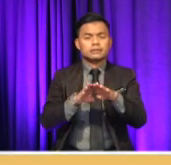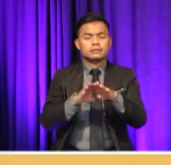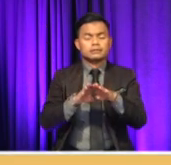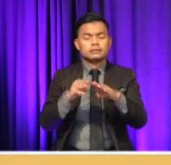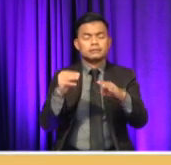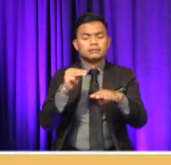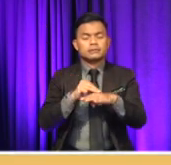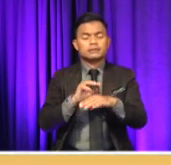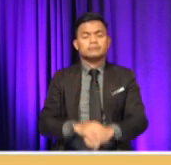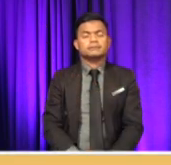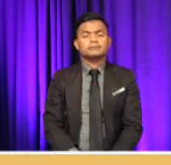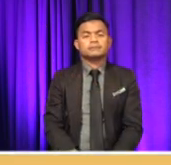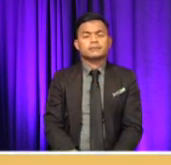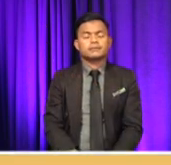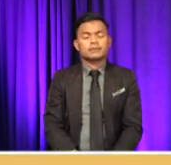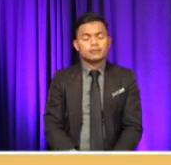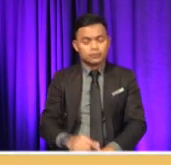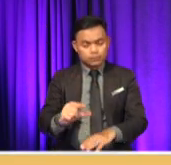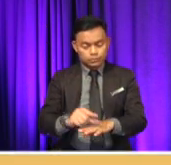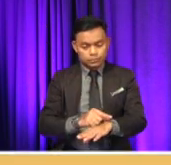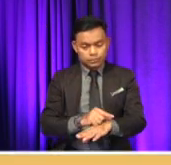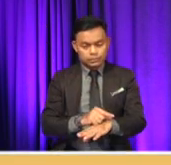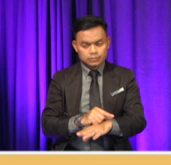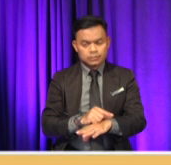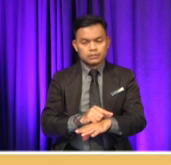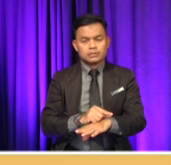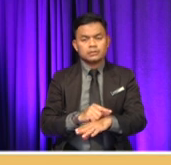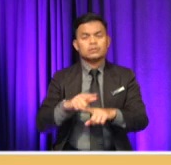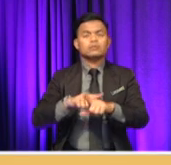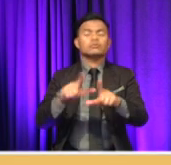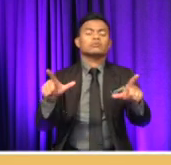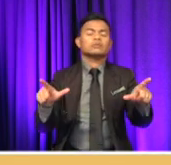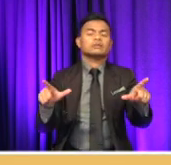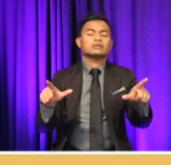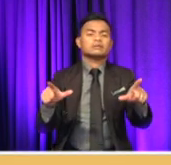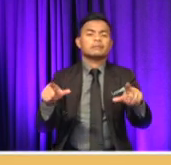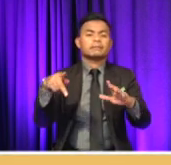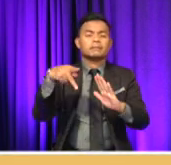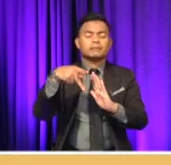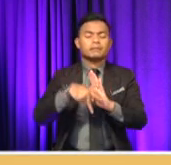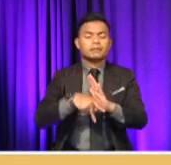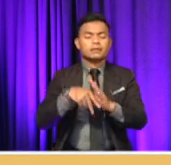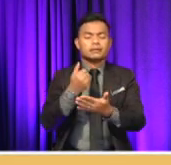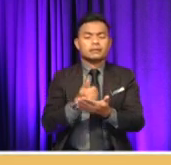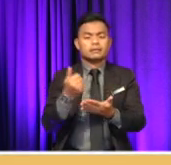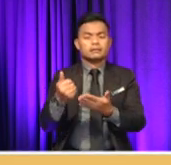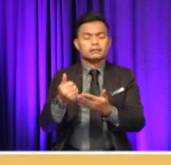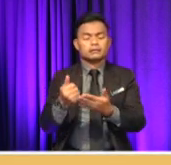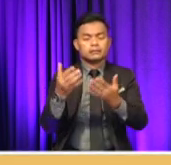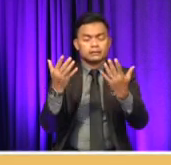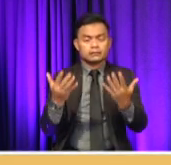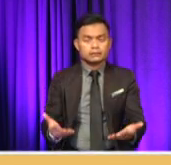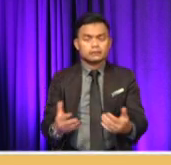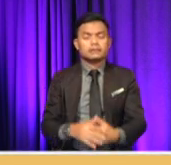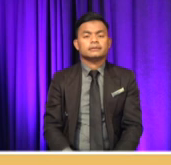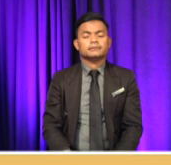secara meluas pada peralatan ringan dan mesin yang memerlukan daya gerakannya kecil biasanya sistem yumetik untuk